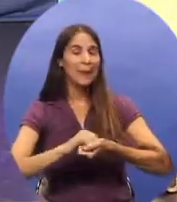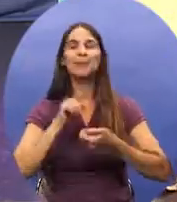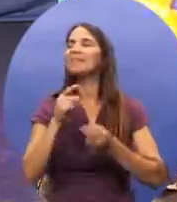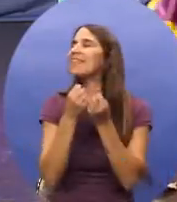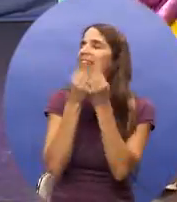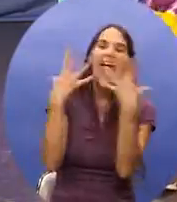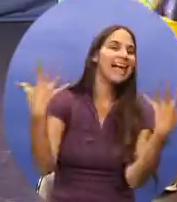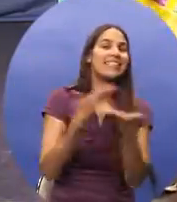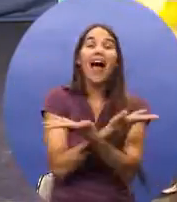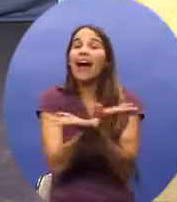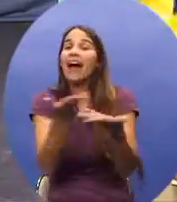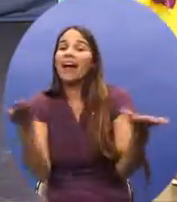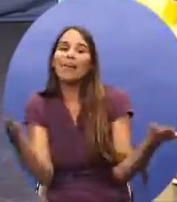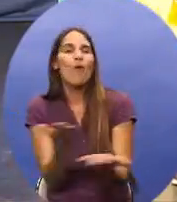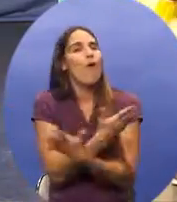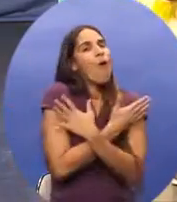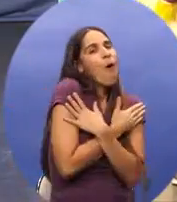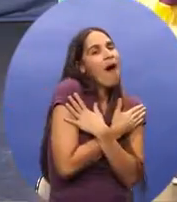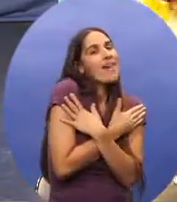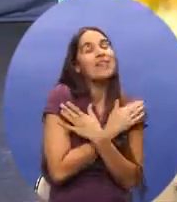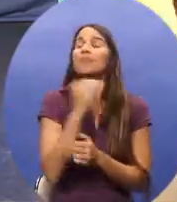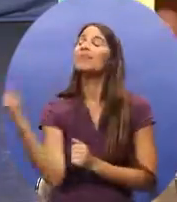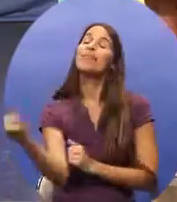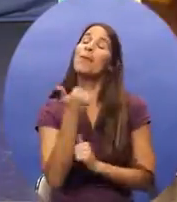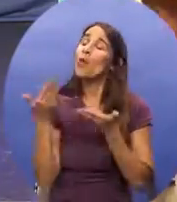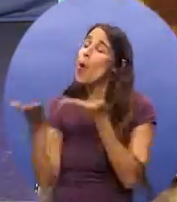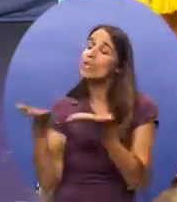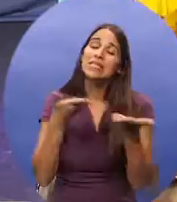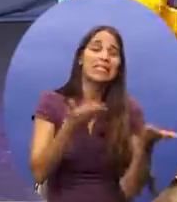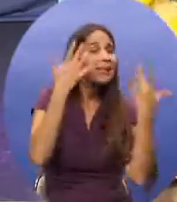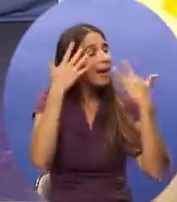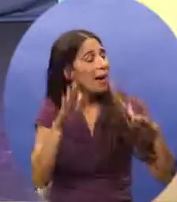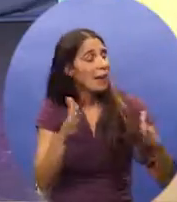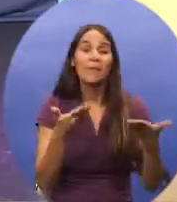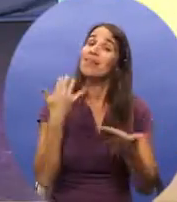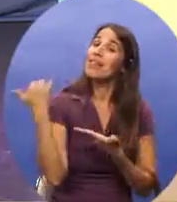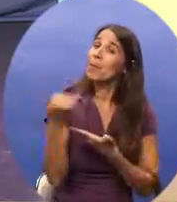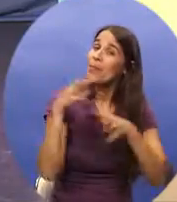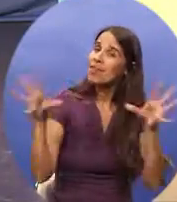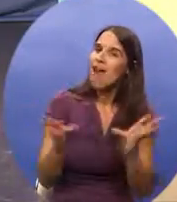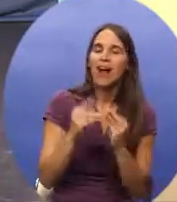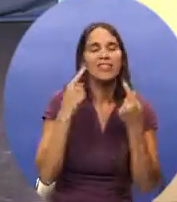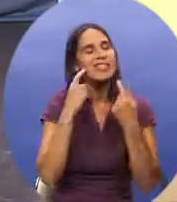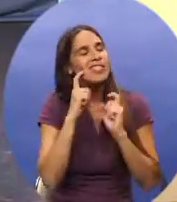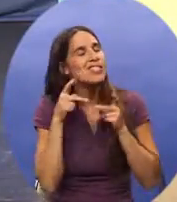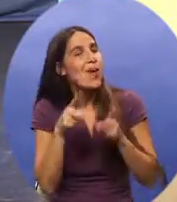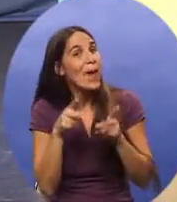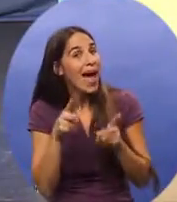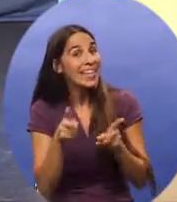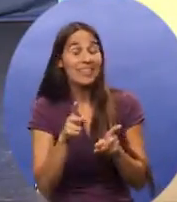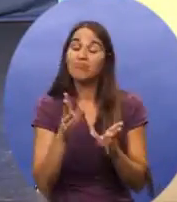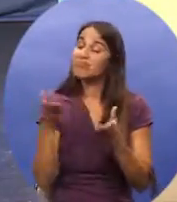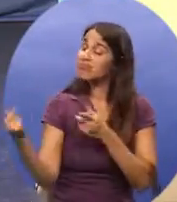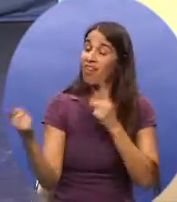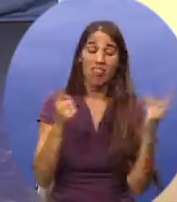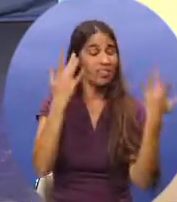חברים נהדרים, אוהבים, תמיד עוזרים, תמיד ביחד צוחקים,